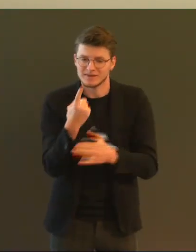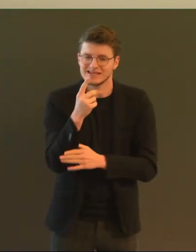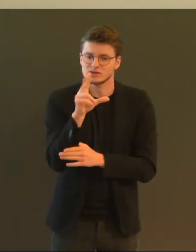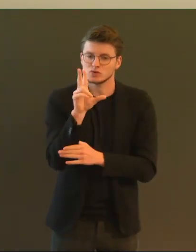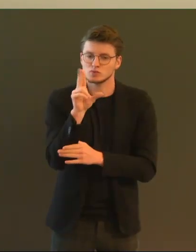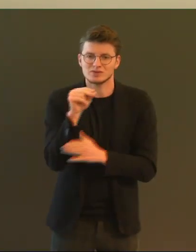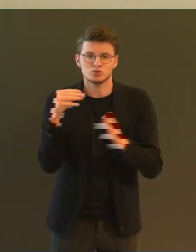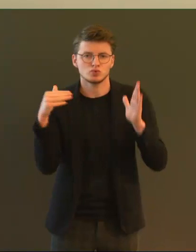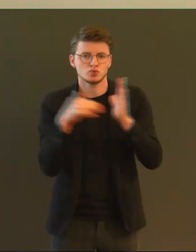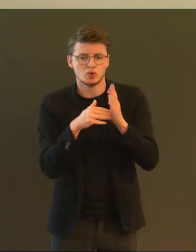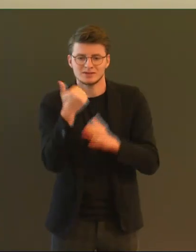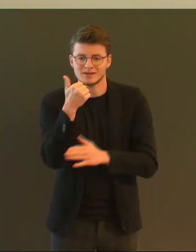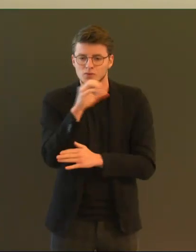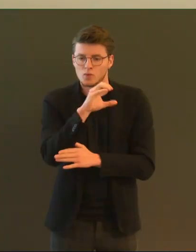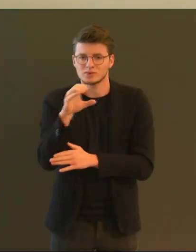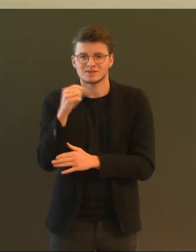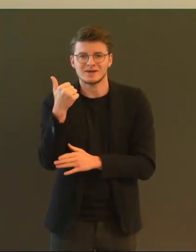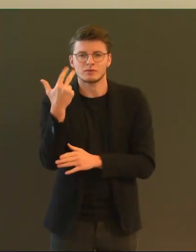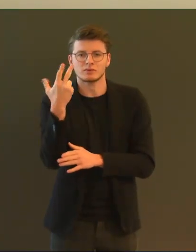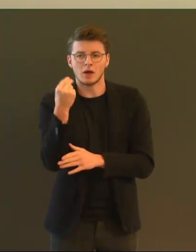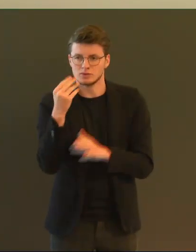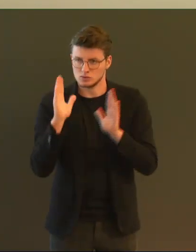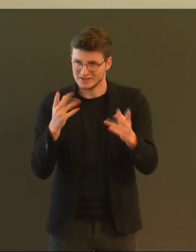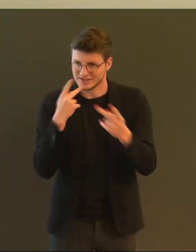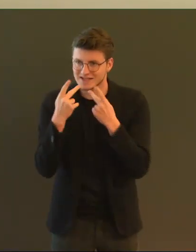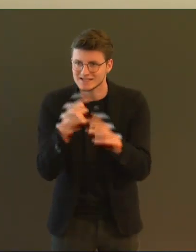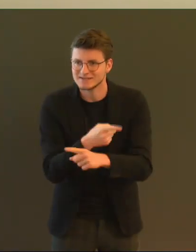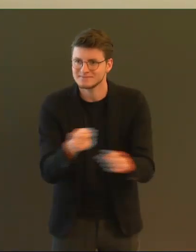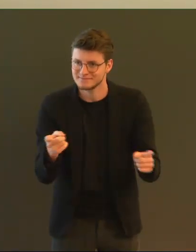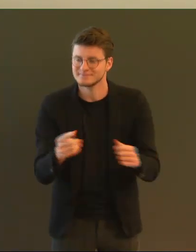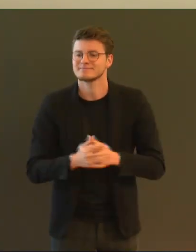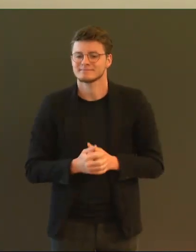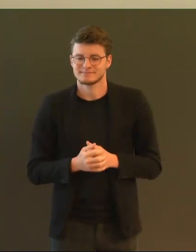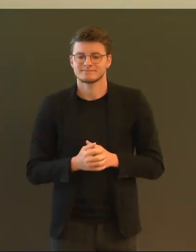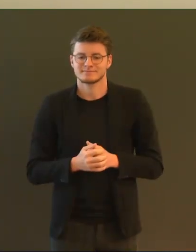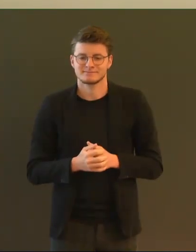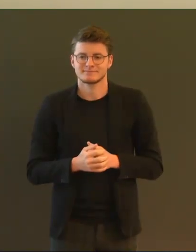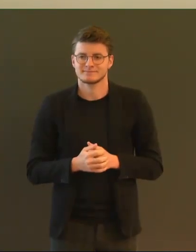21.686 testen gerapporteerd. Daarvan werden er